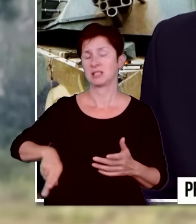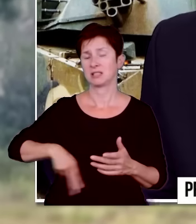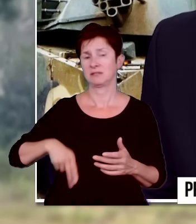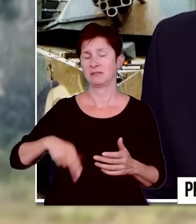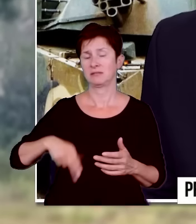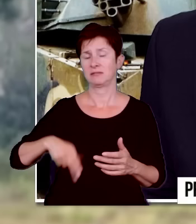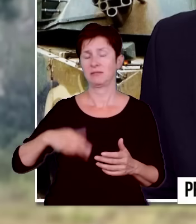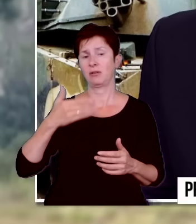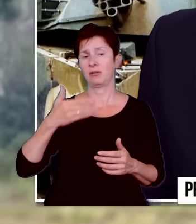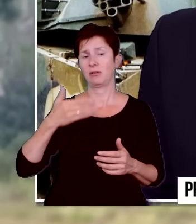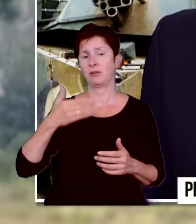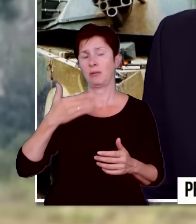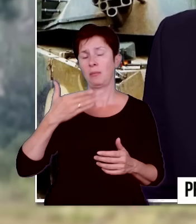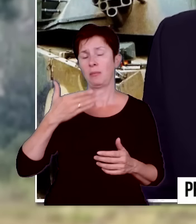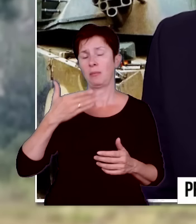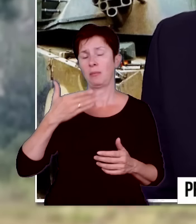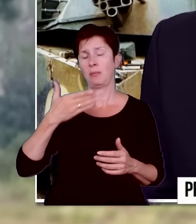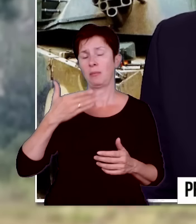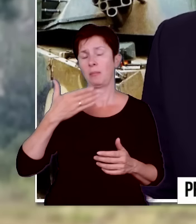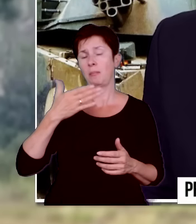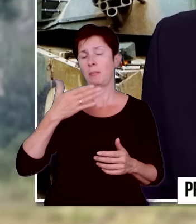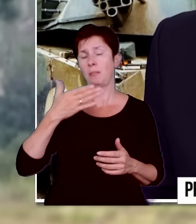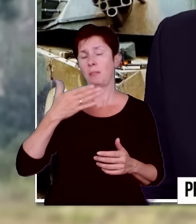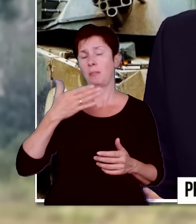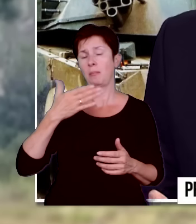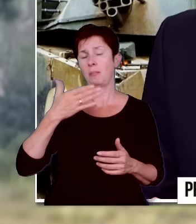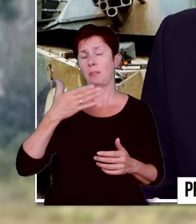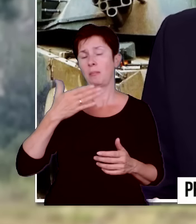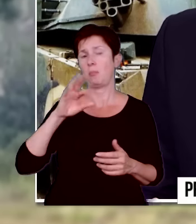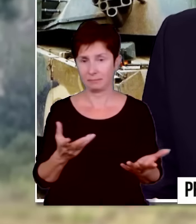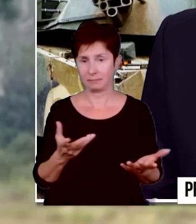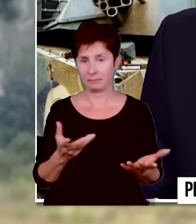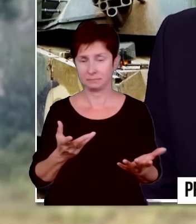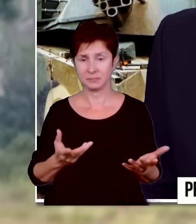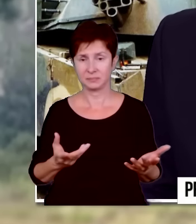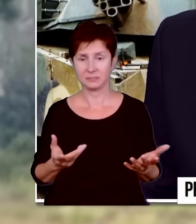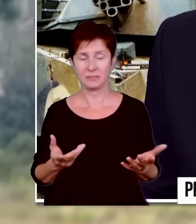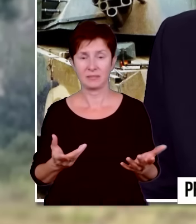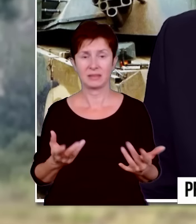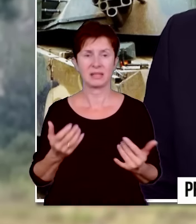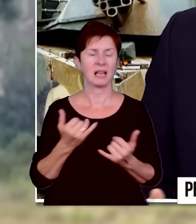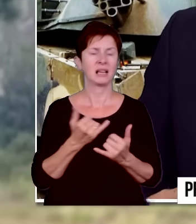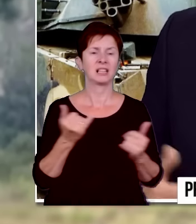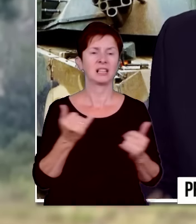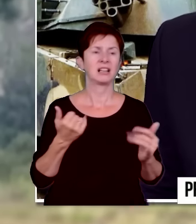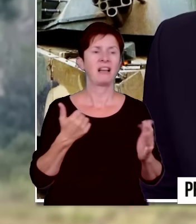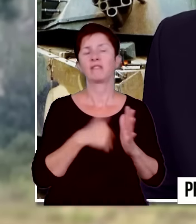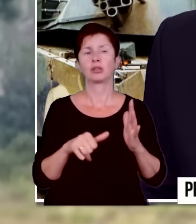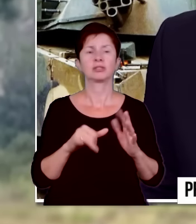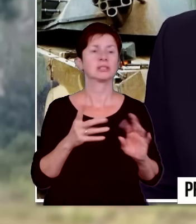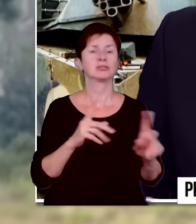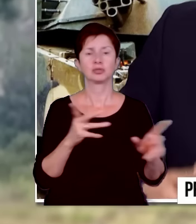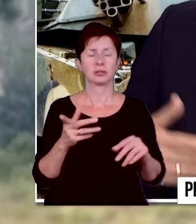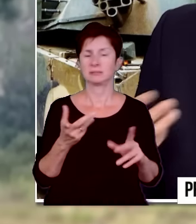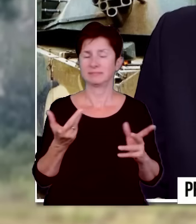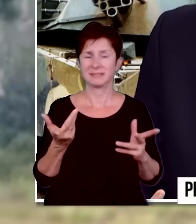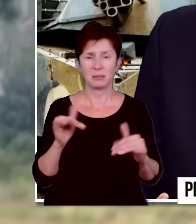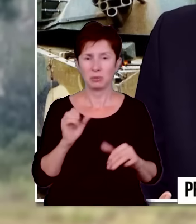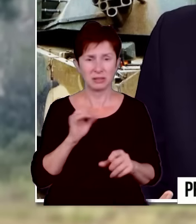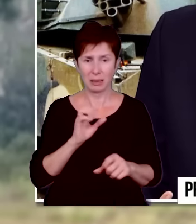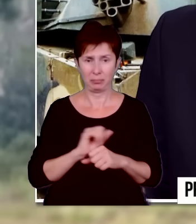24 godziny na dobę i jakiekolwiek wyjątki odstępstwo tej reguły Nie znoszą próżni to znaczy pojawiają się inni decydenci którzy po